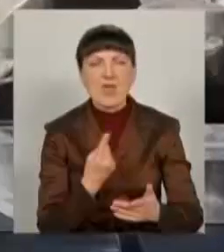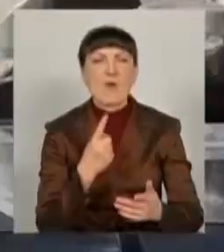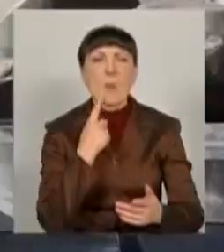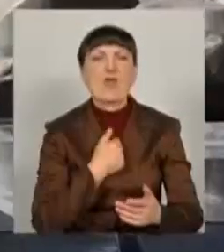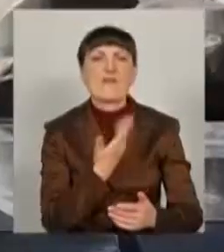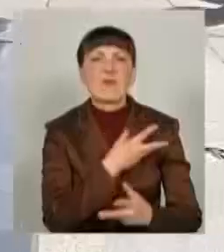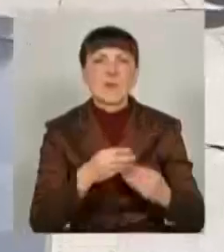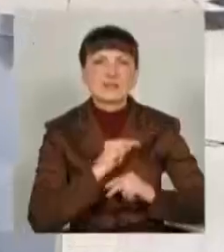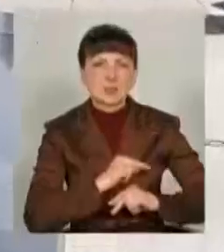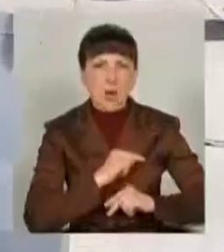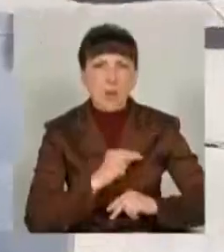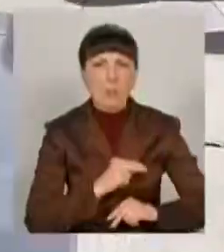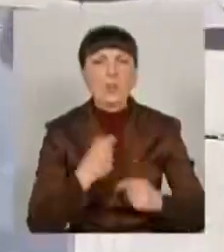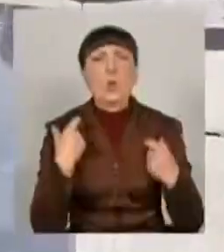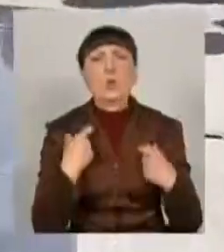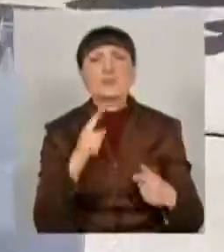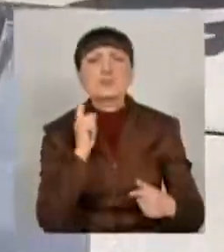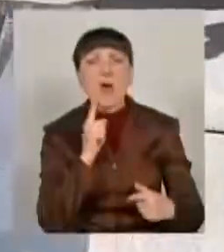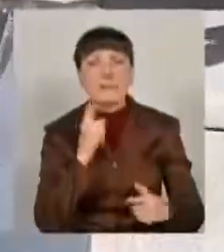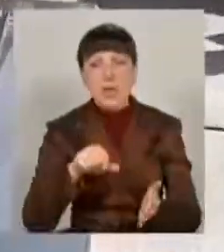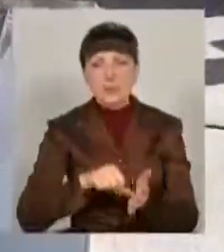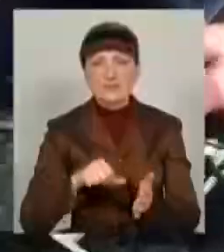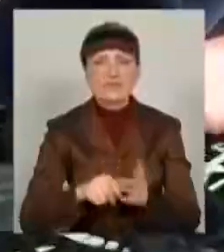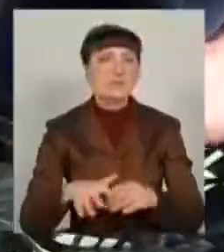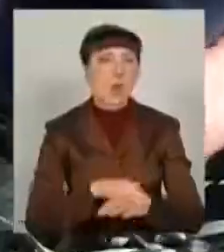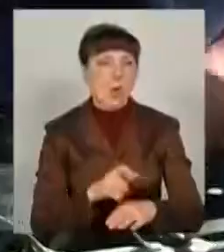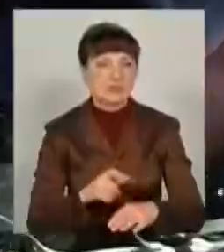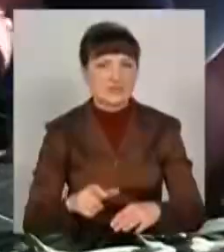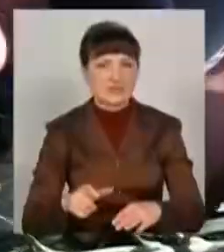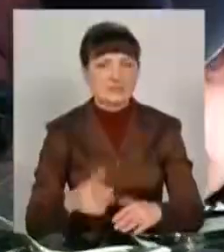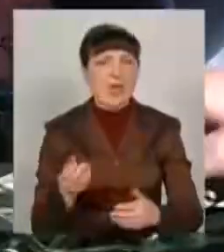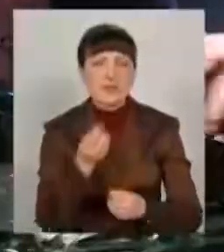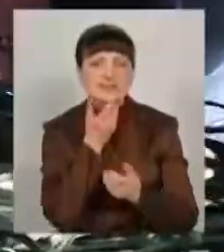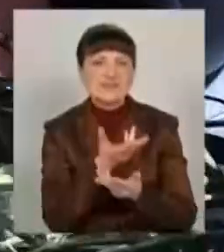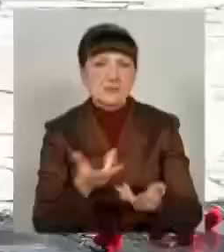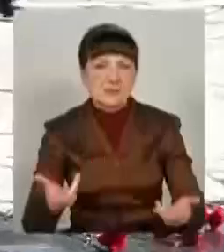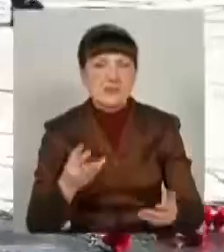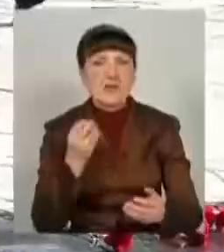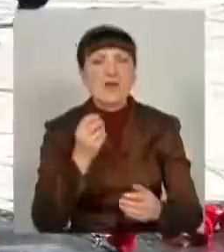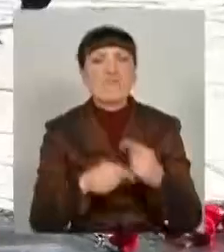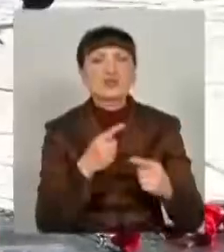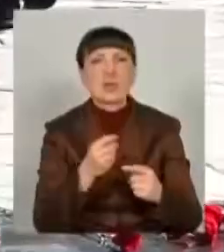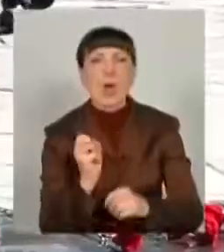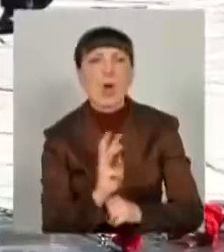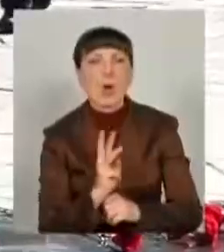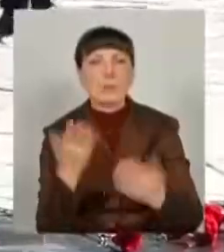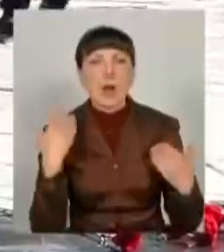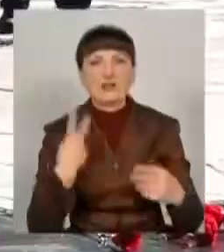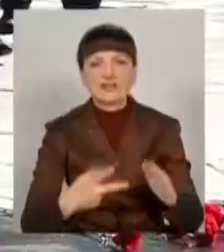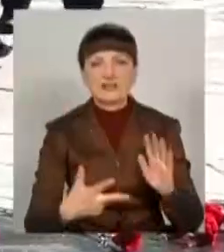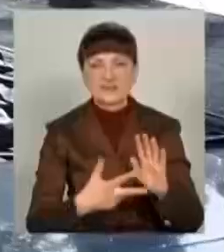товарищи, военнослужащие, курсанты, представители общественности. Они возложили цветы к вечному огню в парке